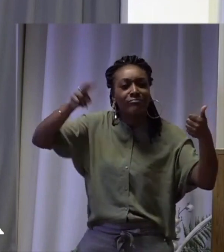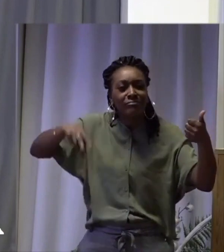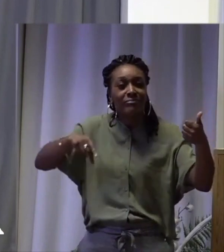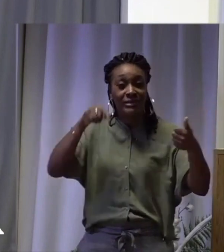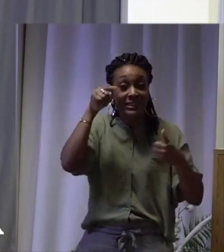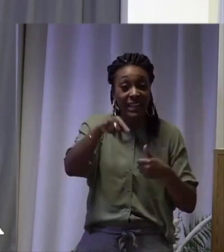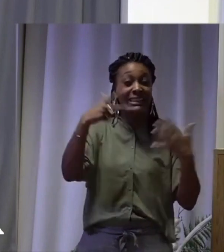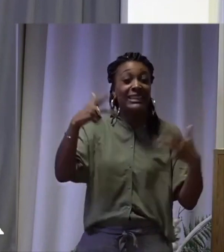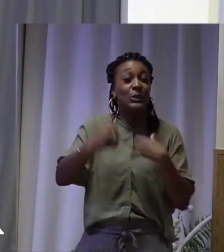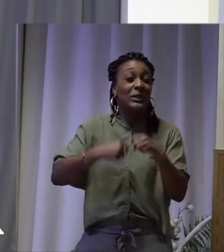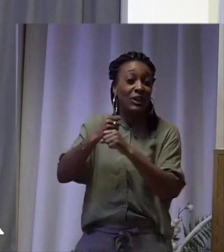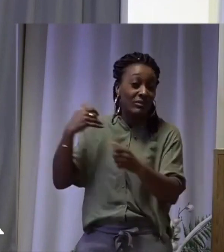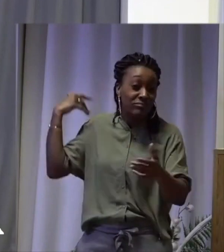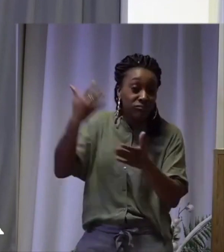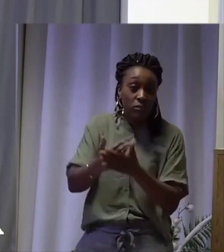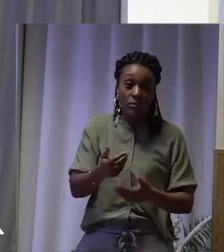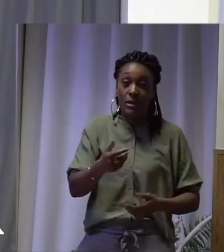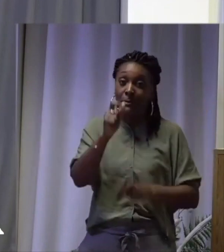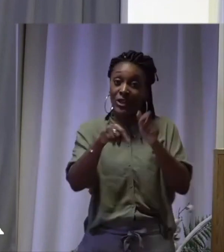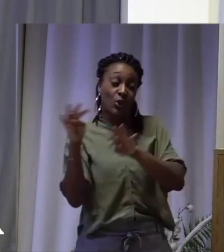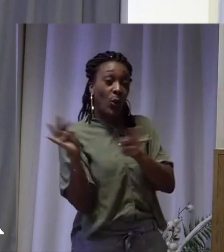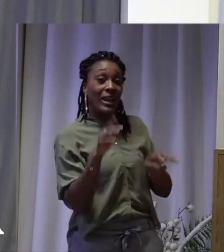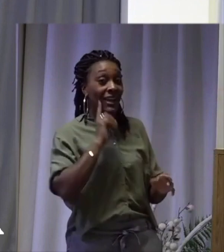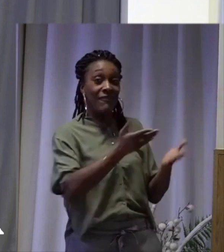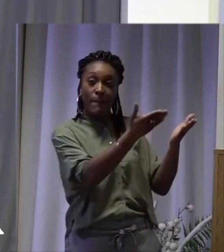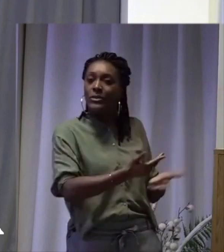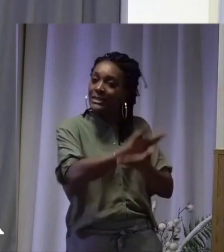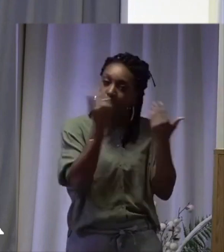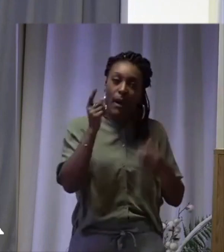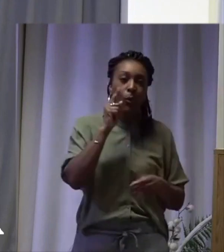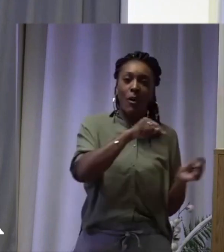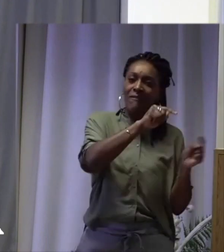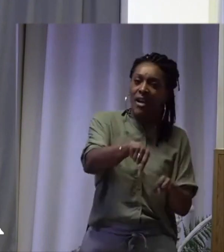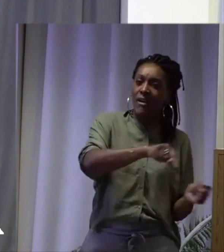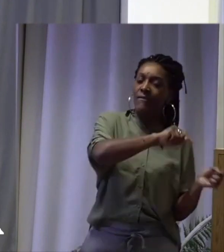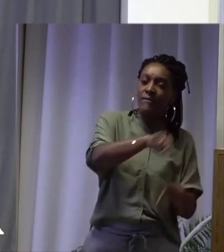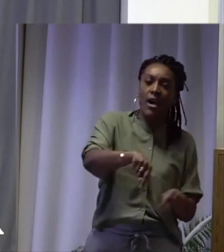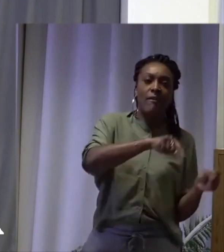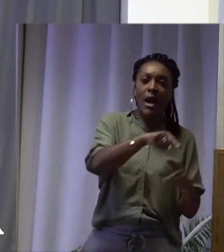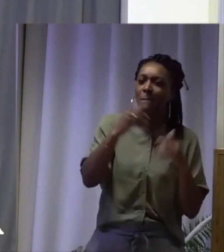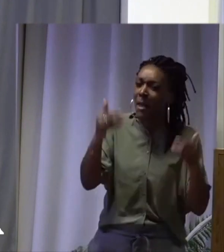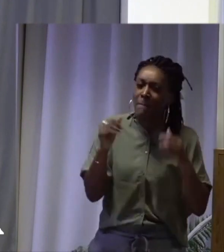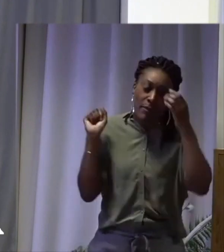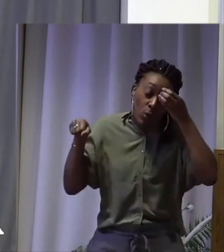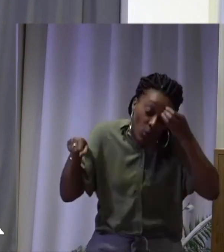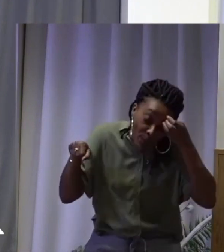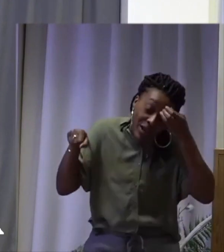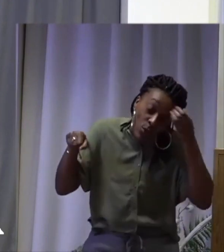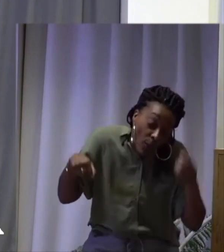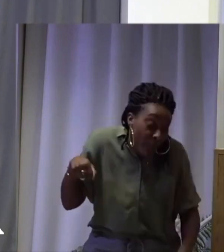ça faisait 18 ans qu'on ne savait pas pourquoi cette femme venait là dans ce lieu et était courbée et